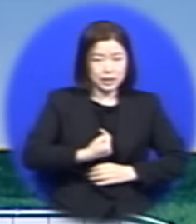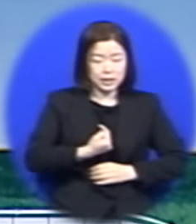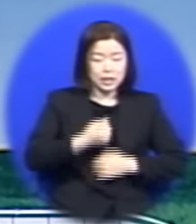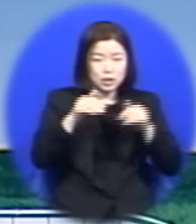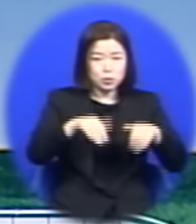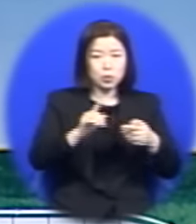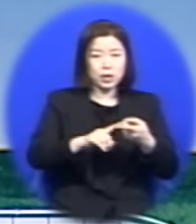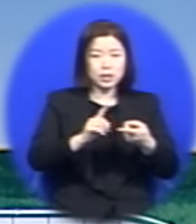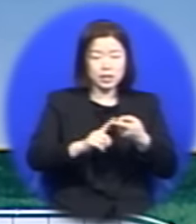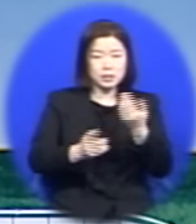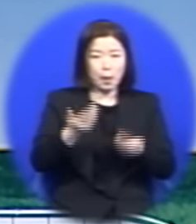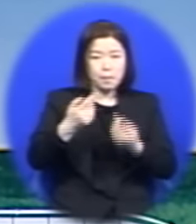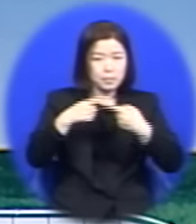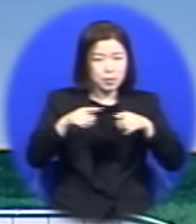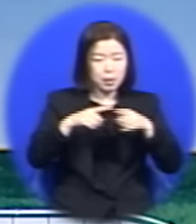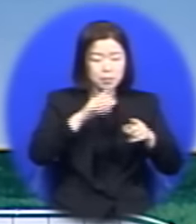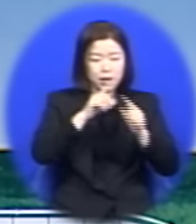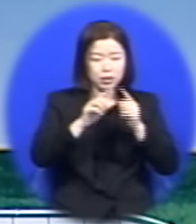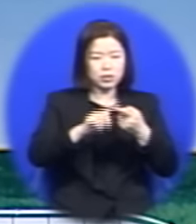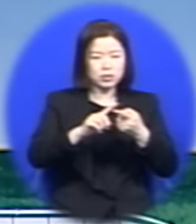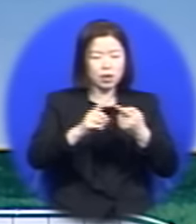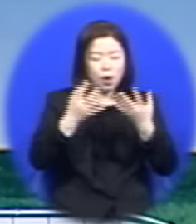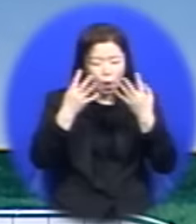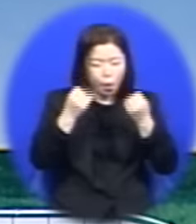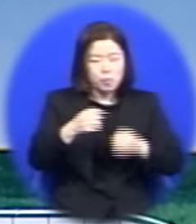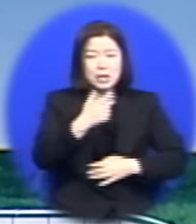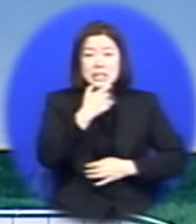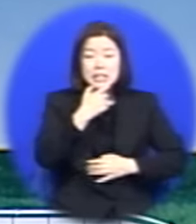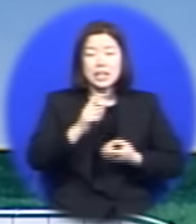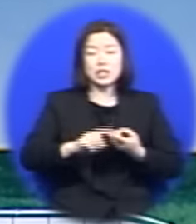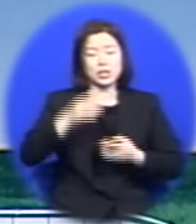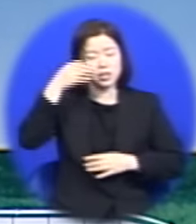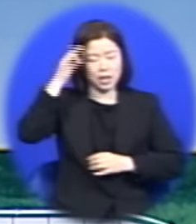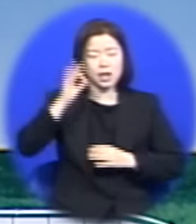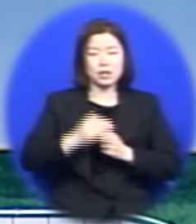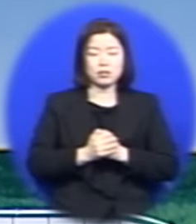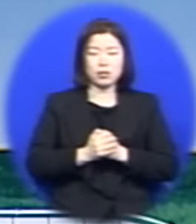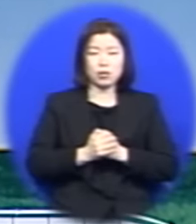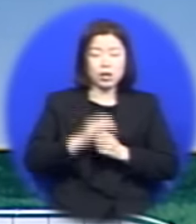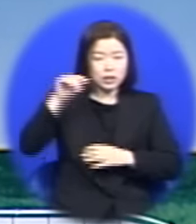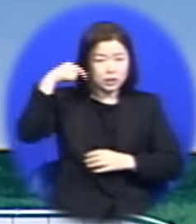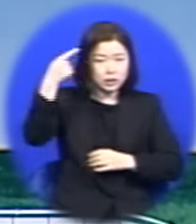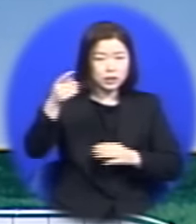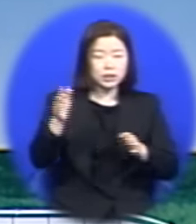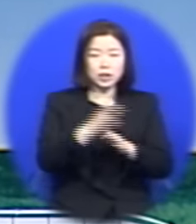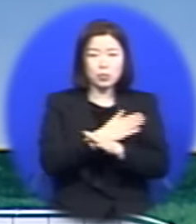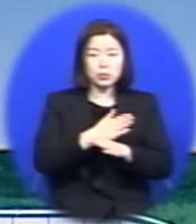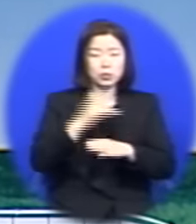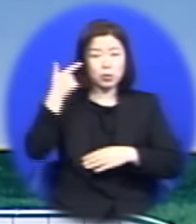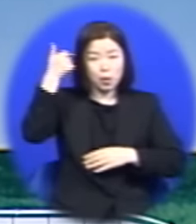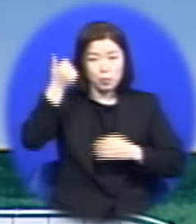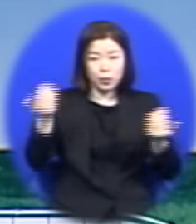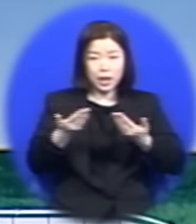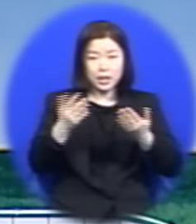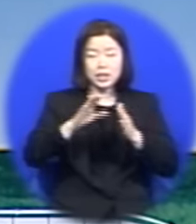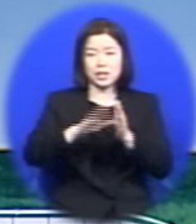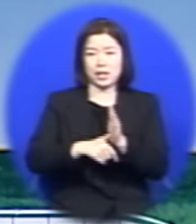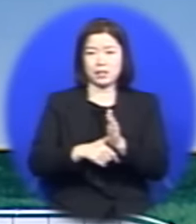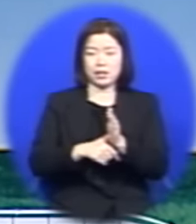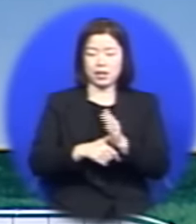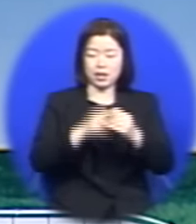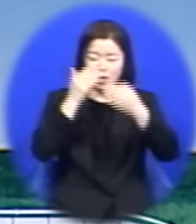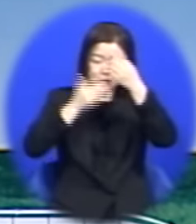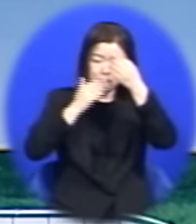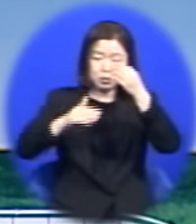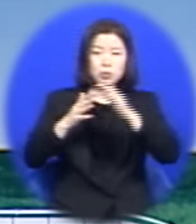얼마나 싫어하시는가를 깨달았습니다. 그래서 그 다음부터 제가 목회하면서 성도들에게 강조하는 몇